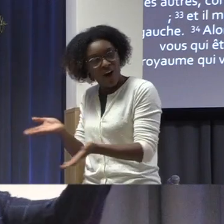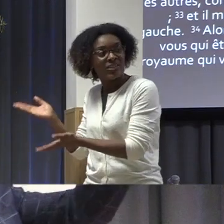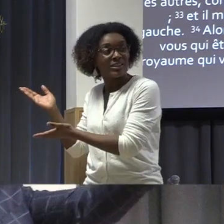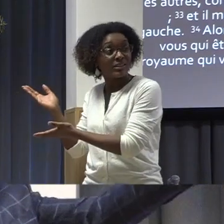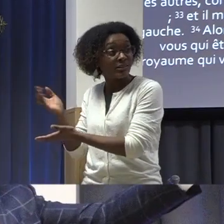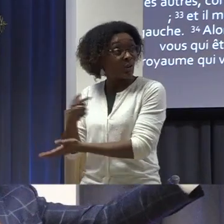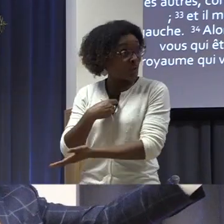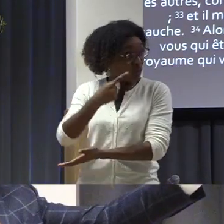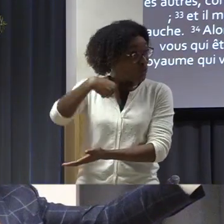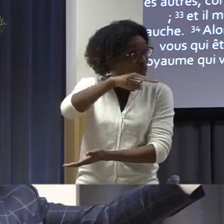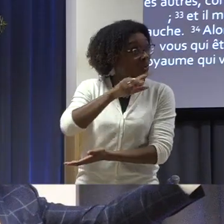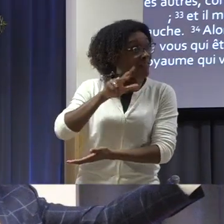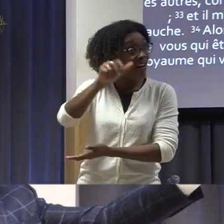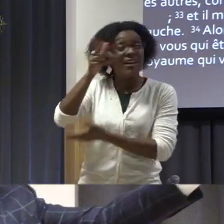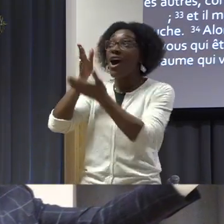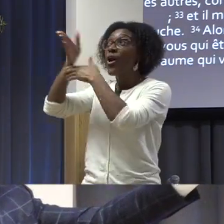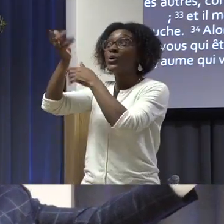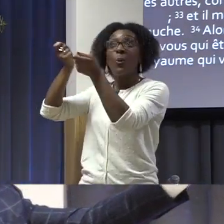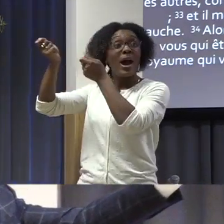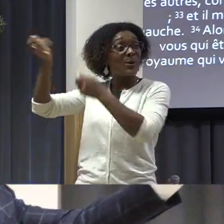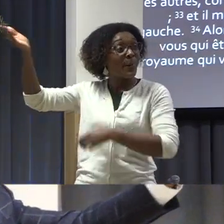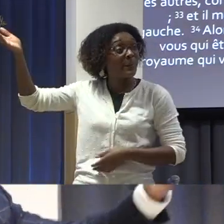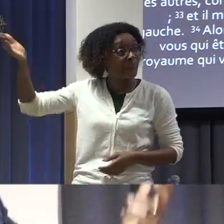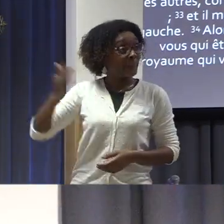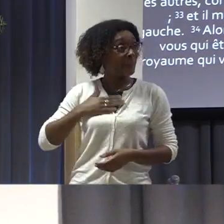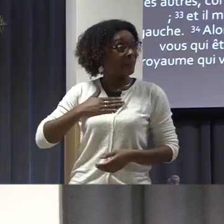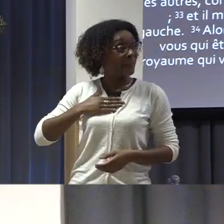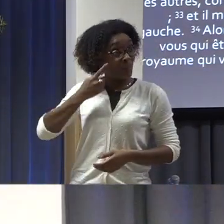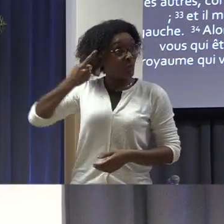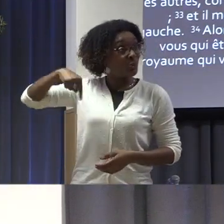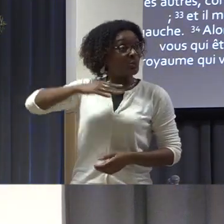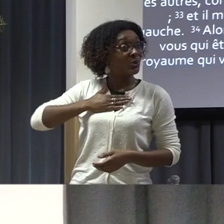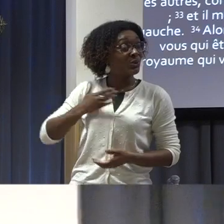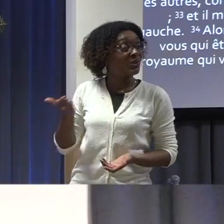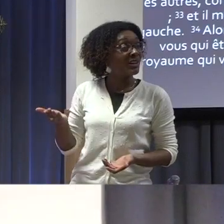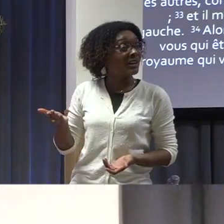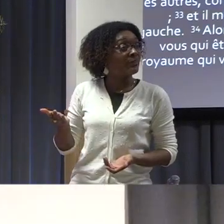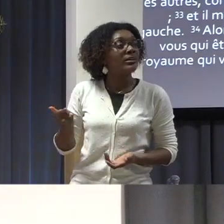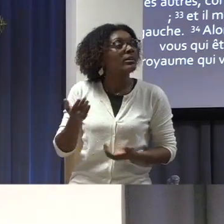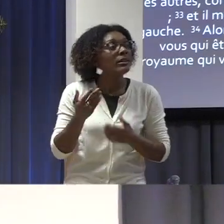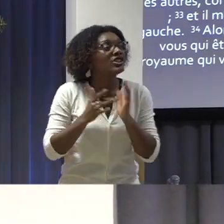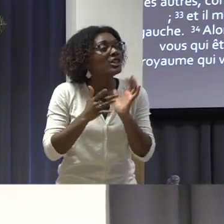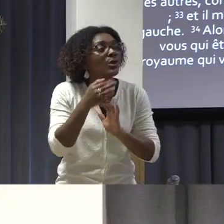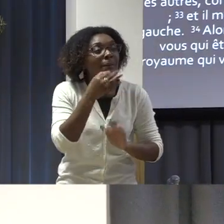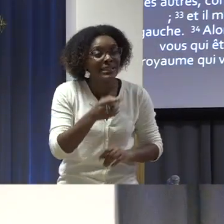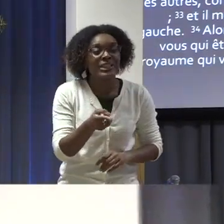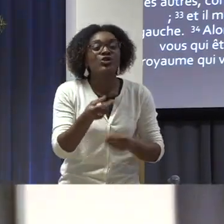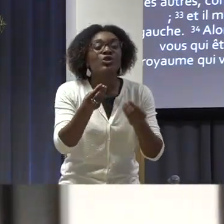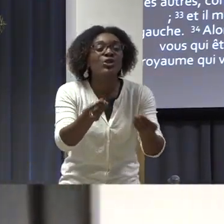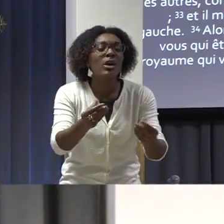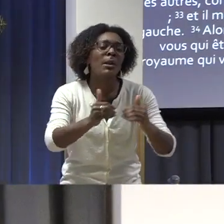posséder le royaume amen il n'a pas dit ça y est je te donne une villa sur terre non